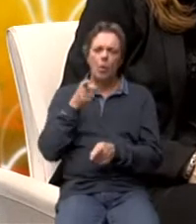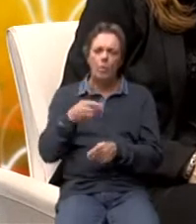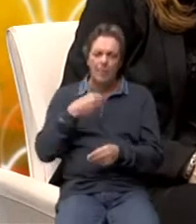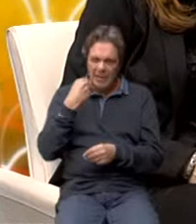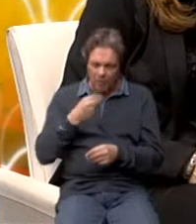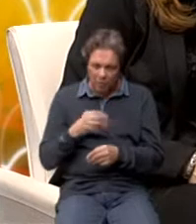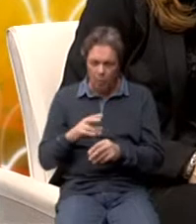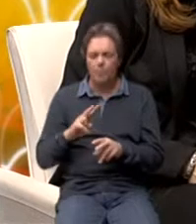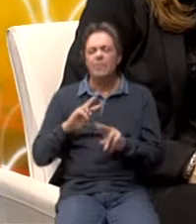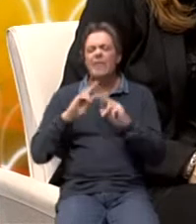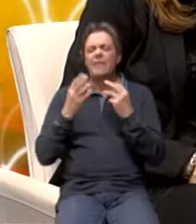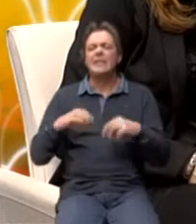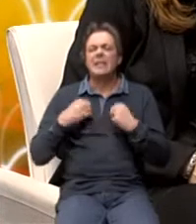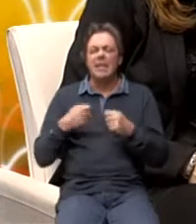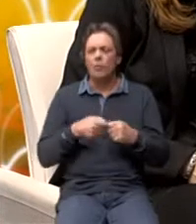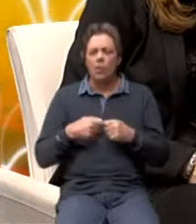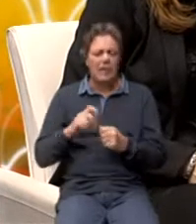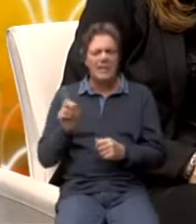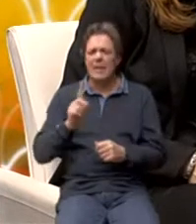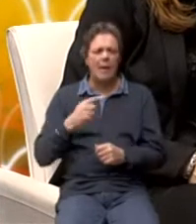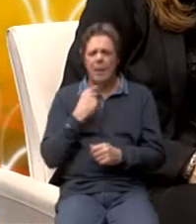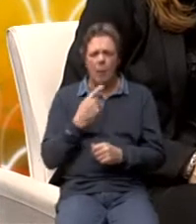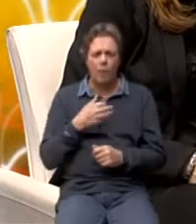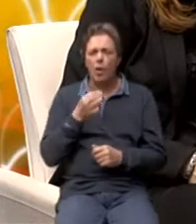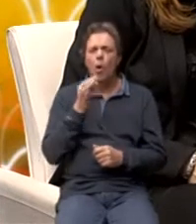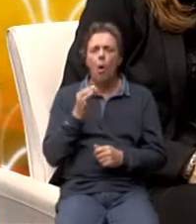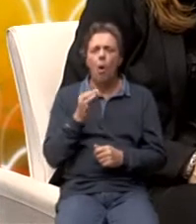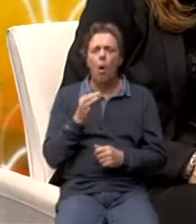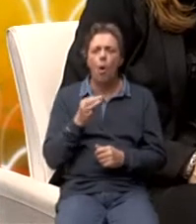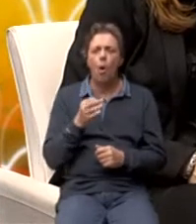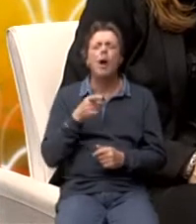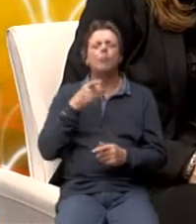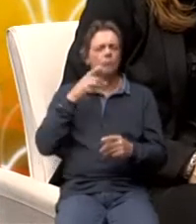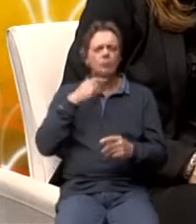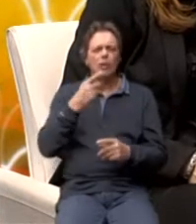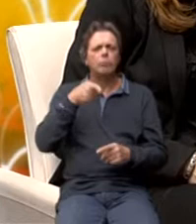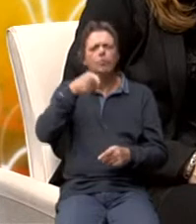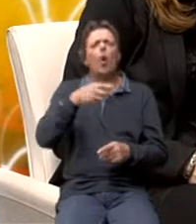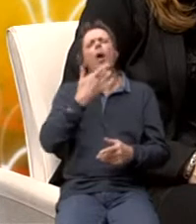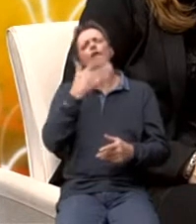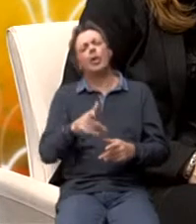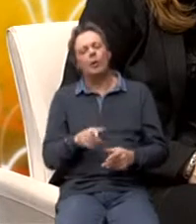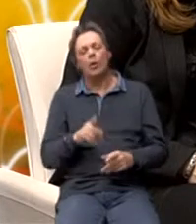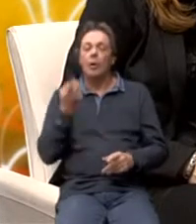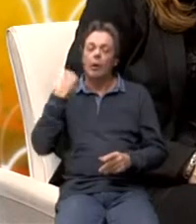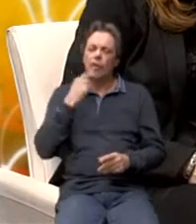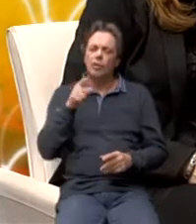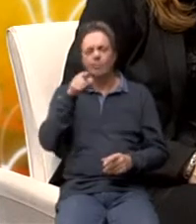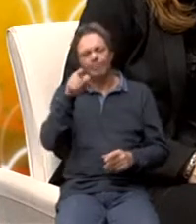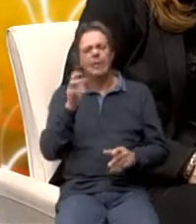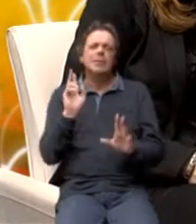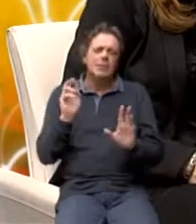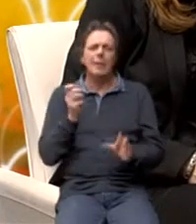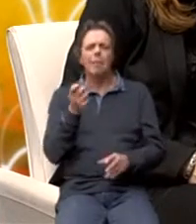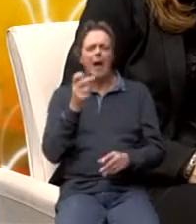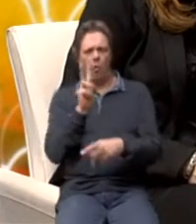izvještaju Svjetske zdravstvene organizacije se ne govori izrijekom da to je štetno, nego vi obratite pažnju na